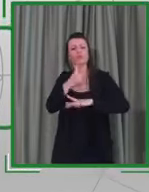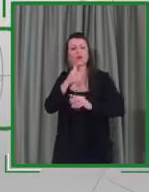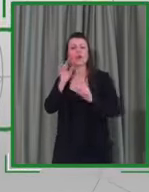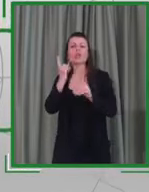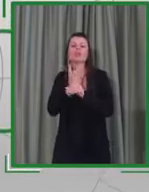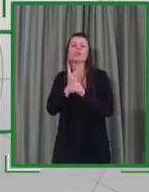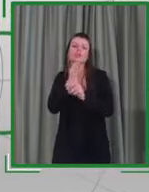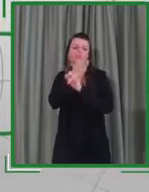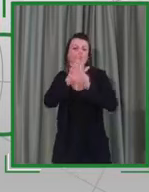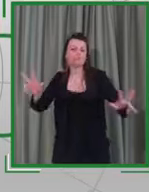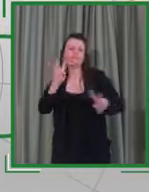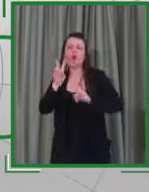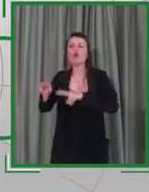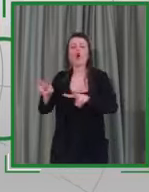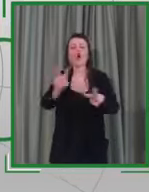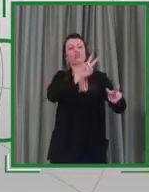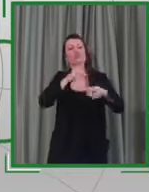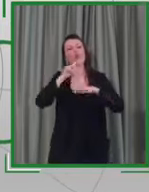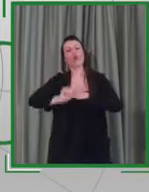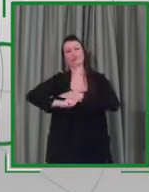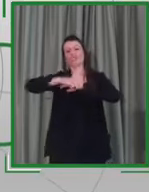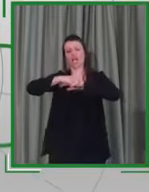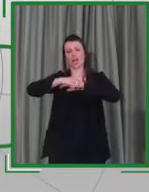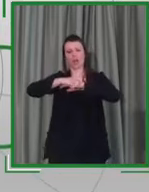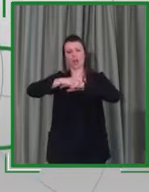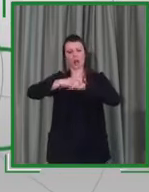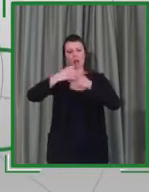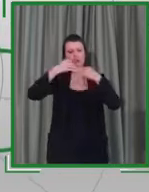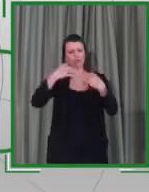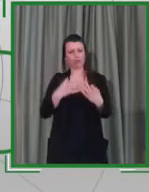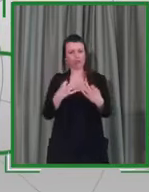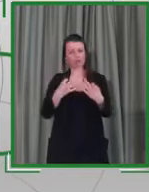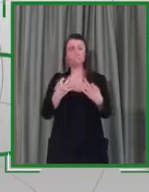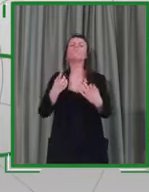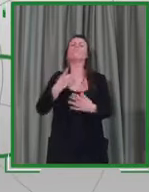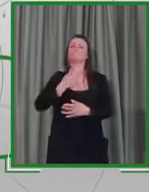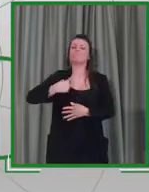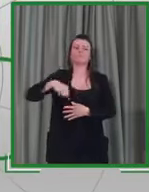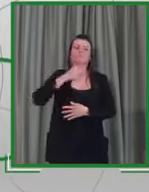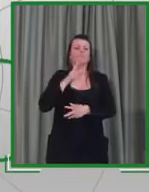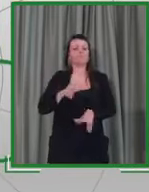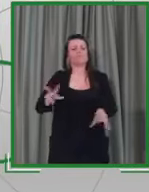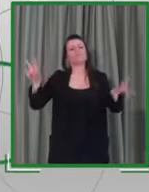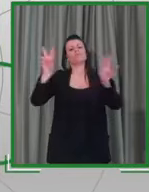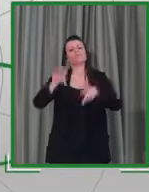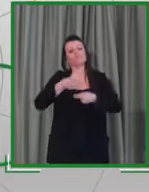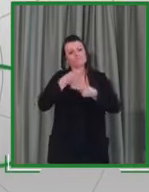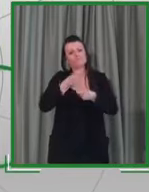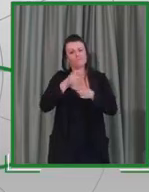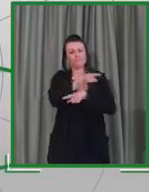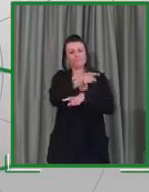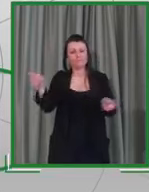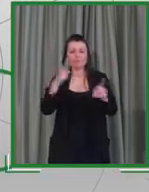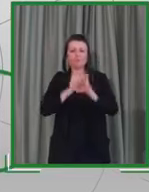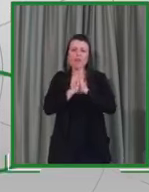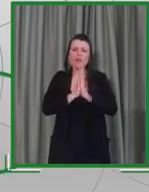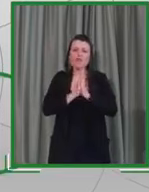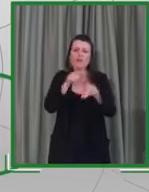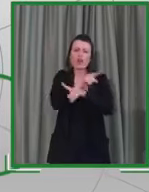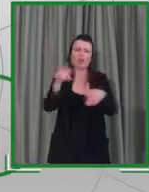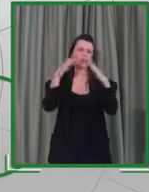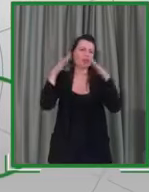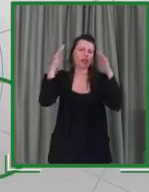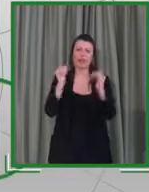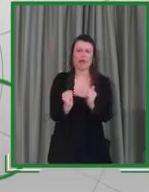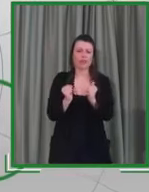serrati noi non possiamo che rinnovare sempre l'invito a rimanere in casa a fare una pasqua sicuramente